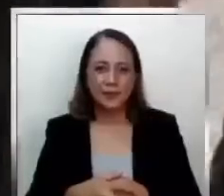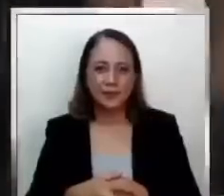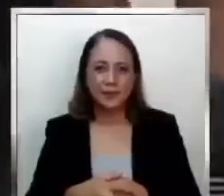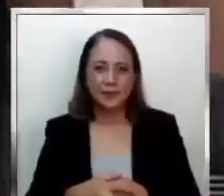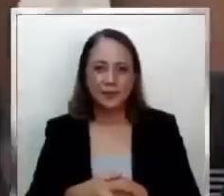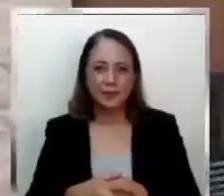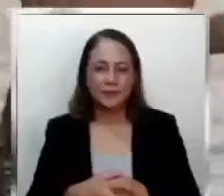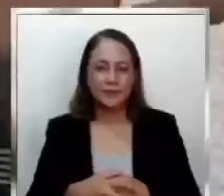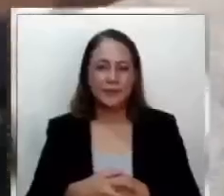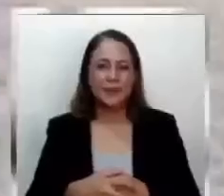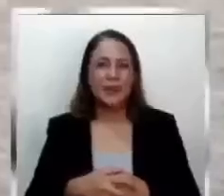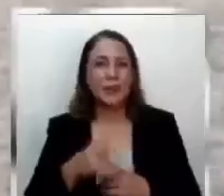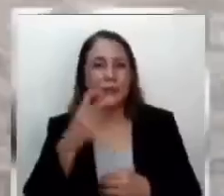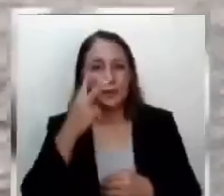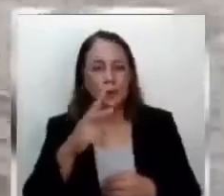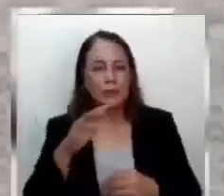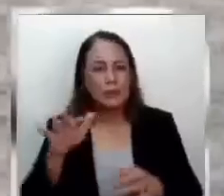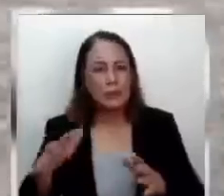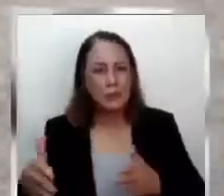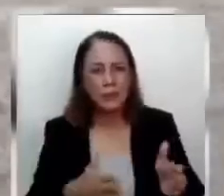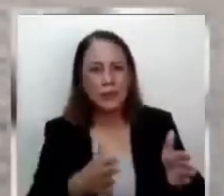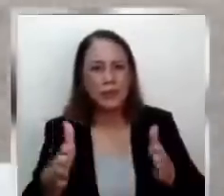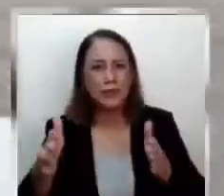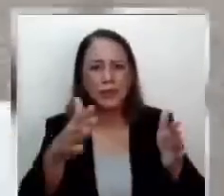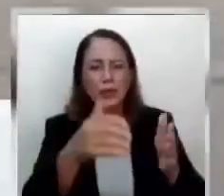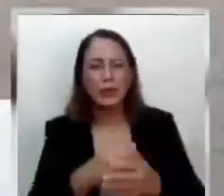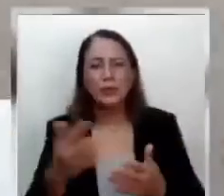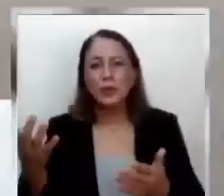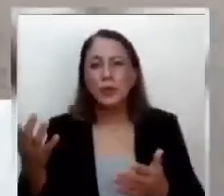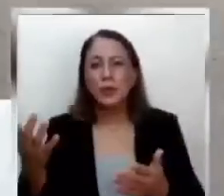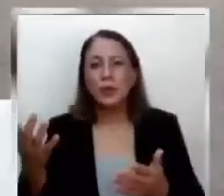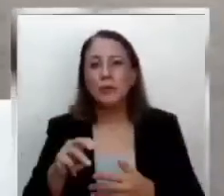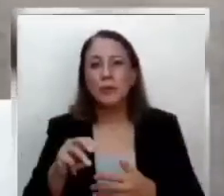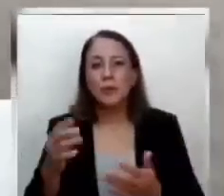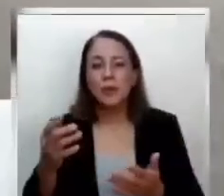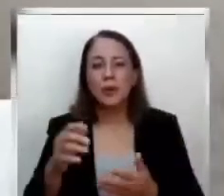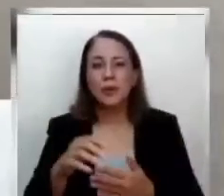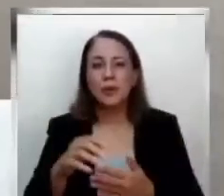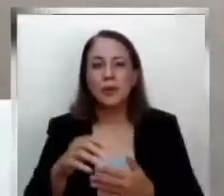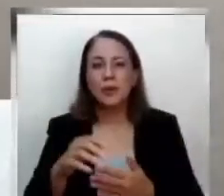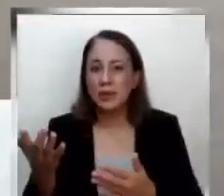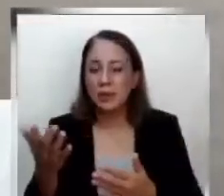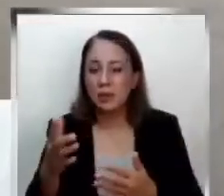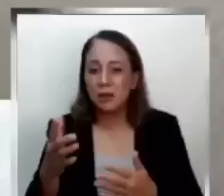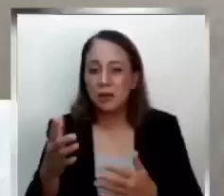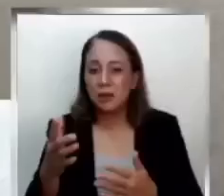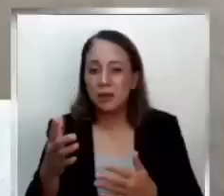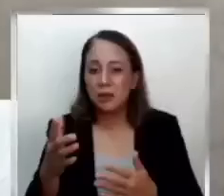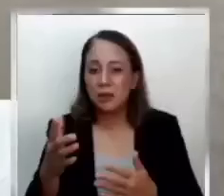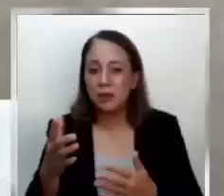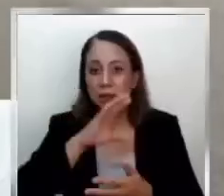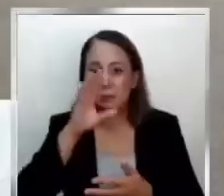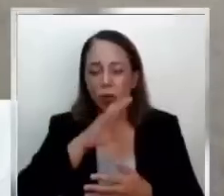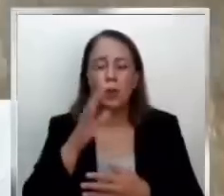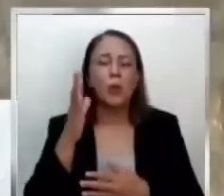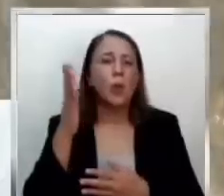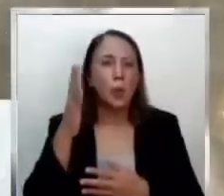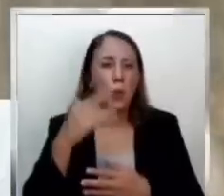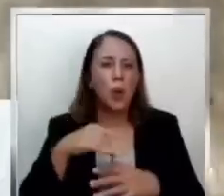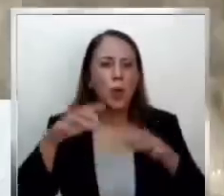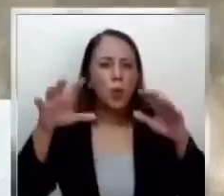Nagmistulang ilog ang paana ng mambaling flyover sa N. Nabalso Avenue sa lungsod ng Cebu dahil sa malakas na pag-ulan